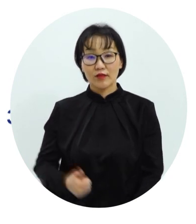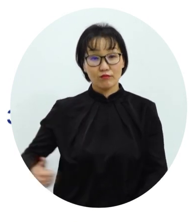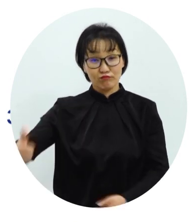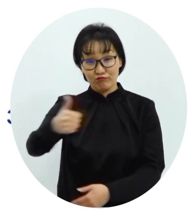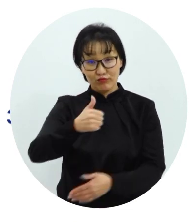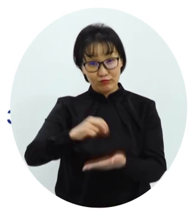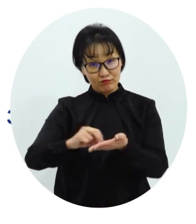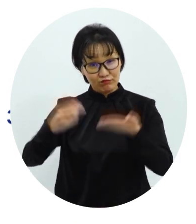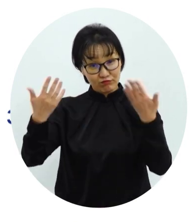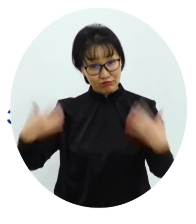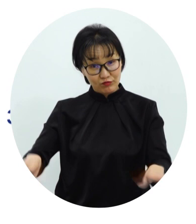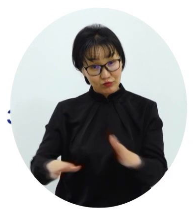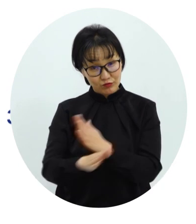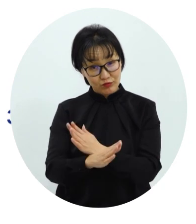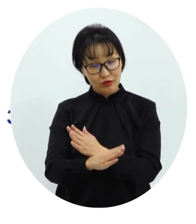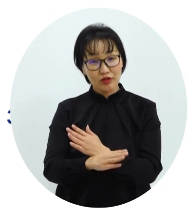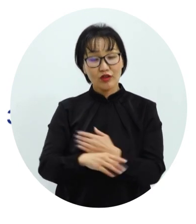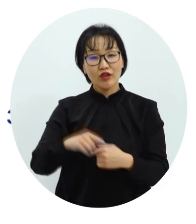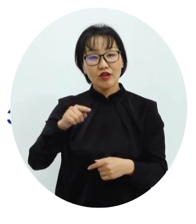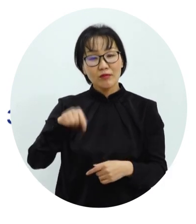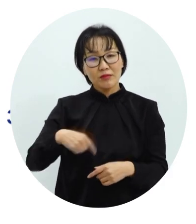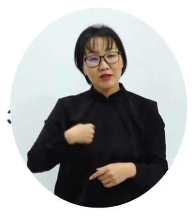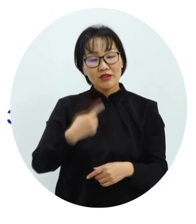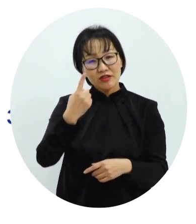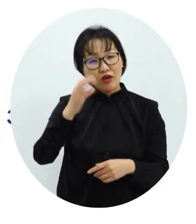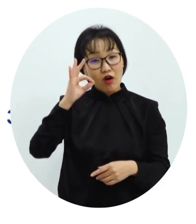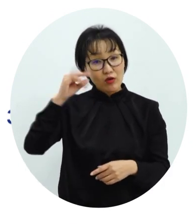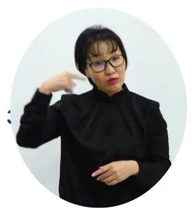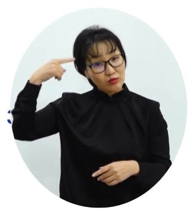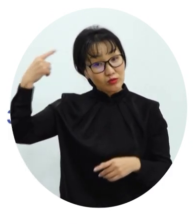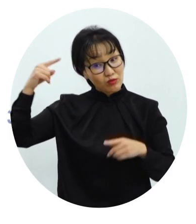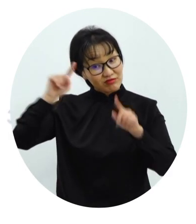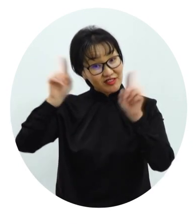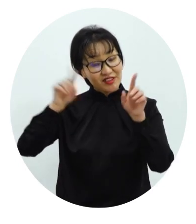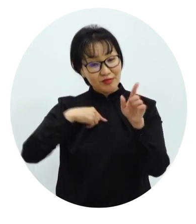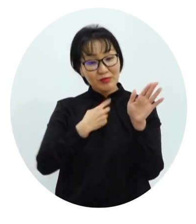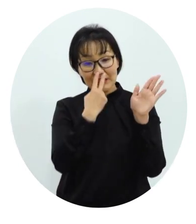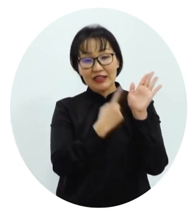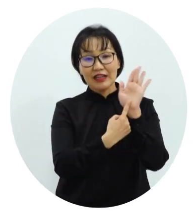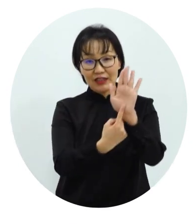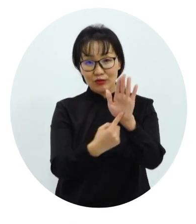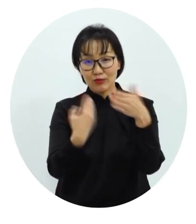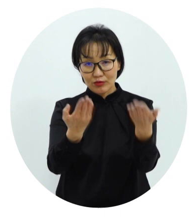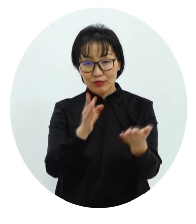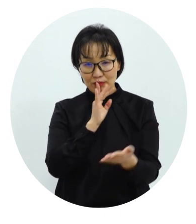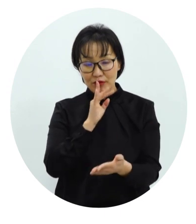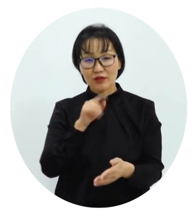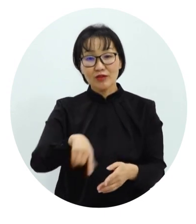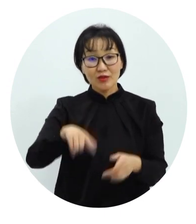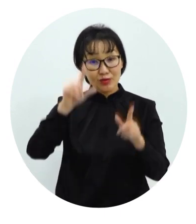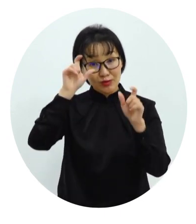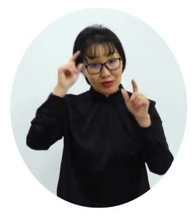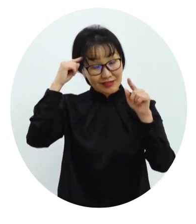Бүгдээрээ бичсэн баг. Багш нь нэг оюуны хүүхдийн хийсэн оюуны зураглалыг үзье. За энэ дээр болохоор зурглалаар илэрхийлсэн